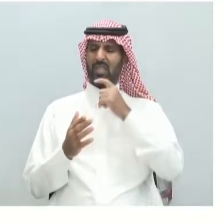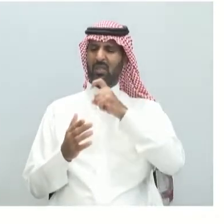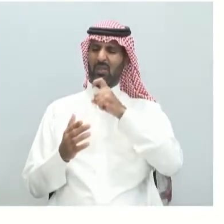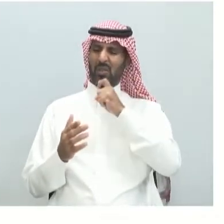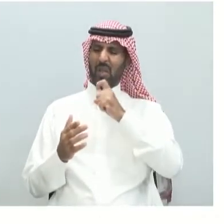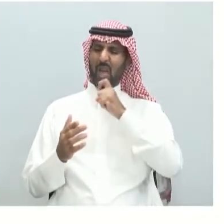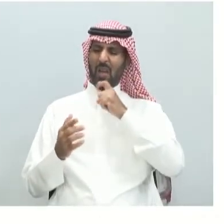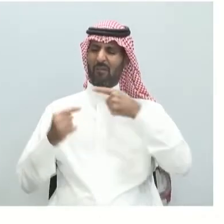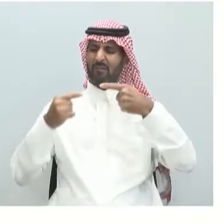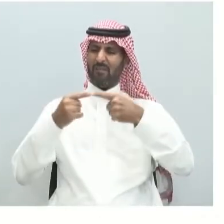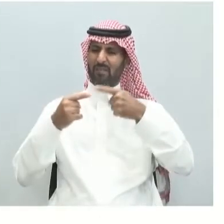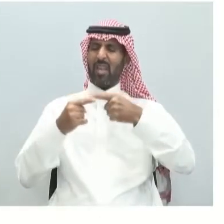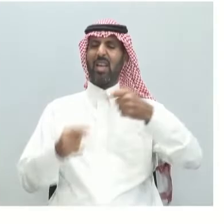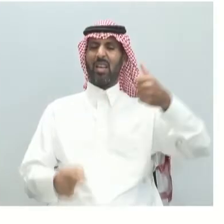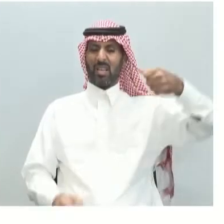اضعاف